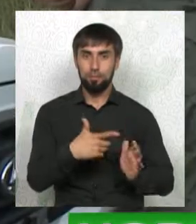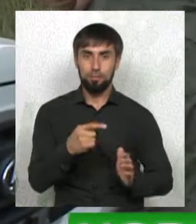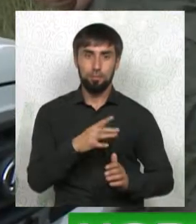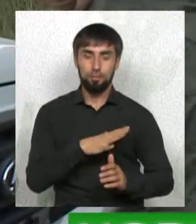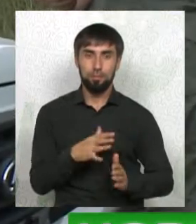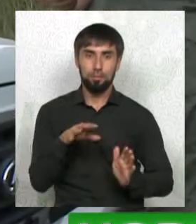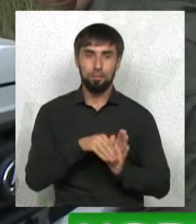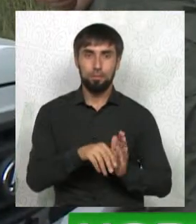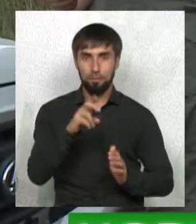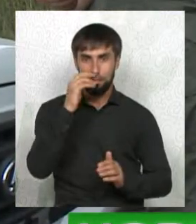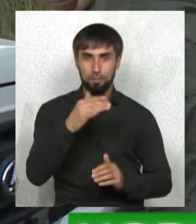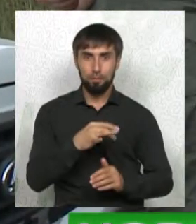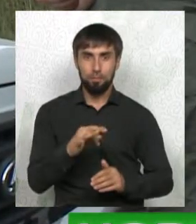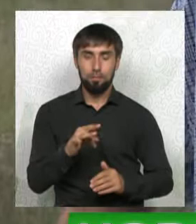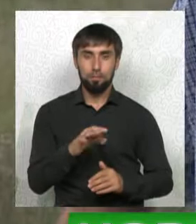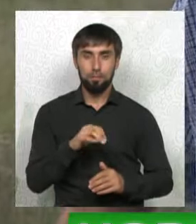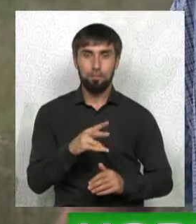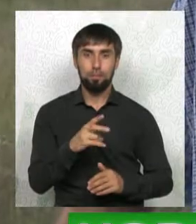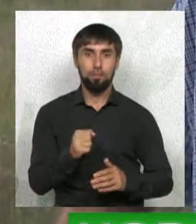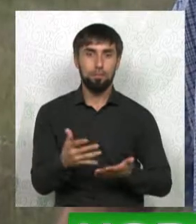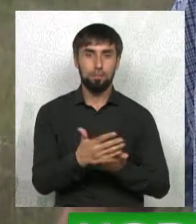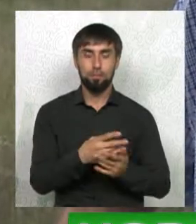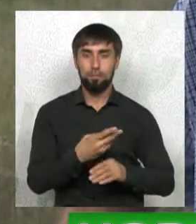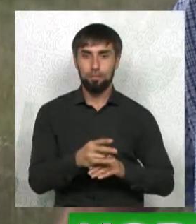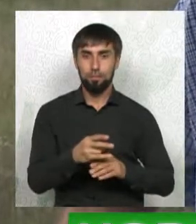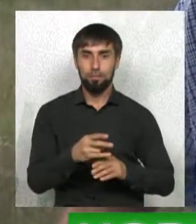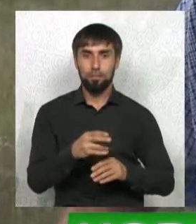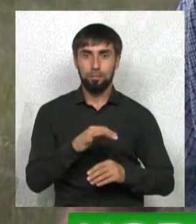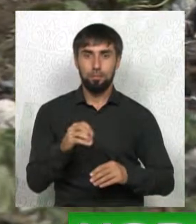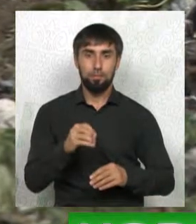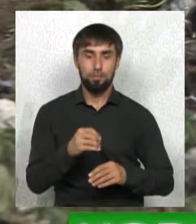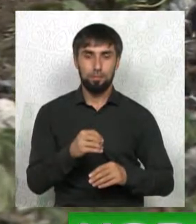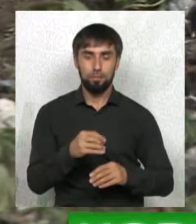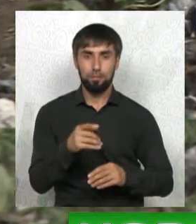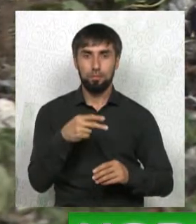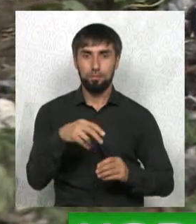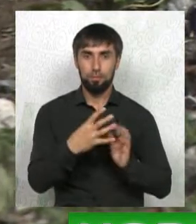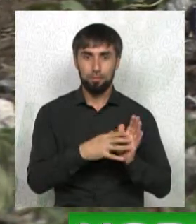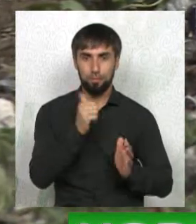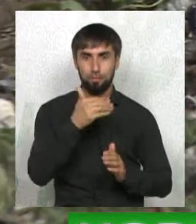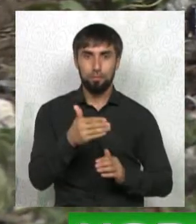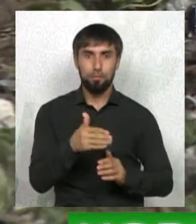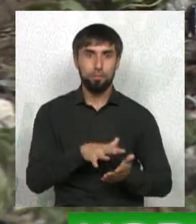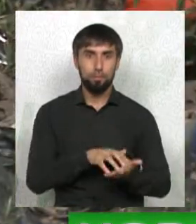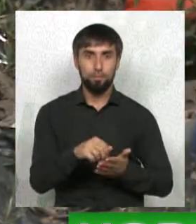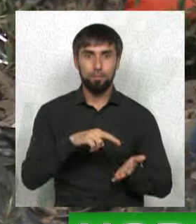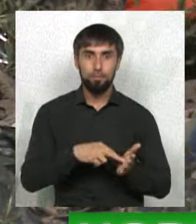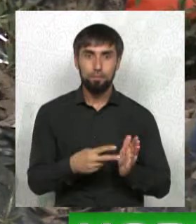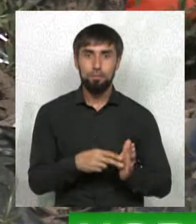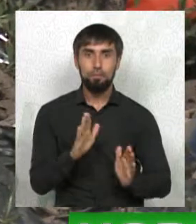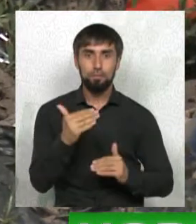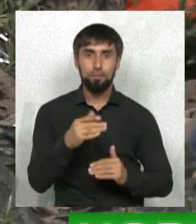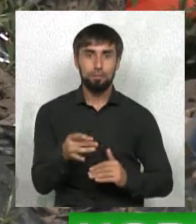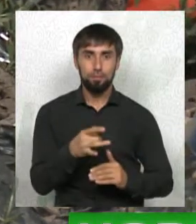была включена в государственный реестр объектов накопленного вреда окружающей среде еще в 2019 году. Ее рекультивация запланирована в